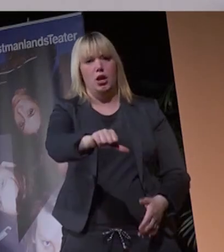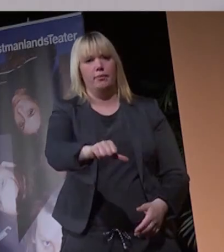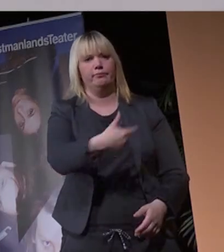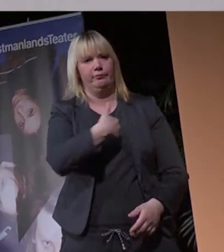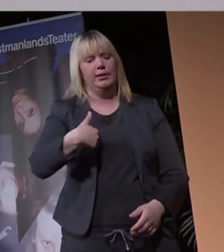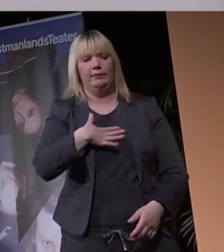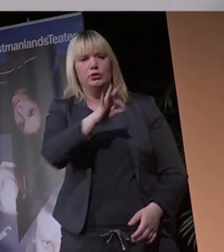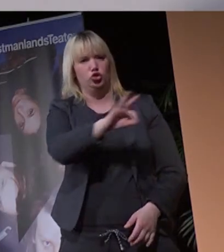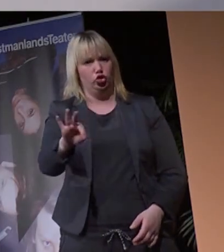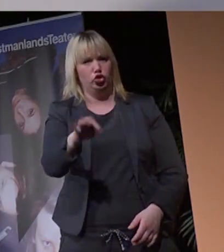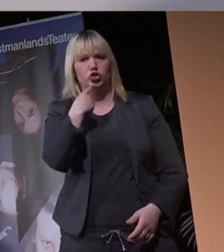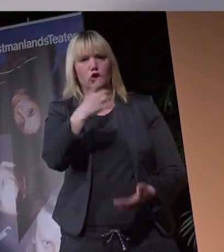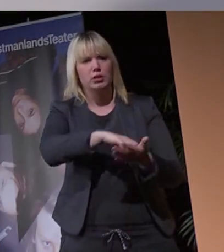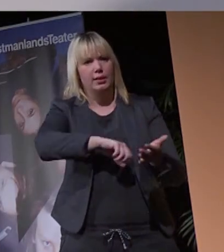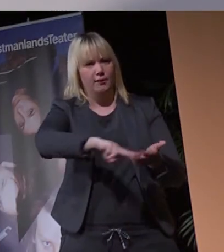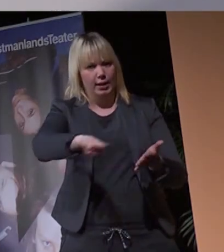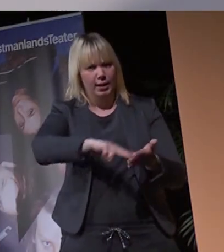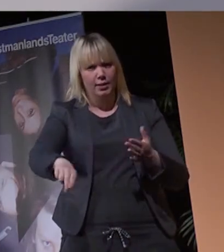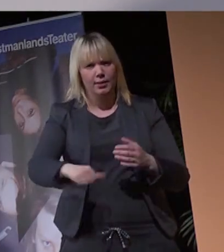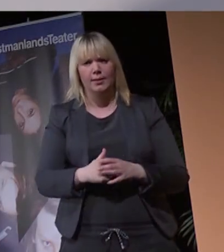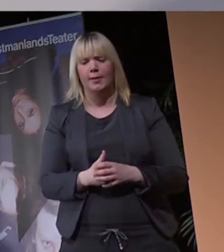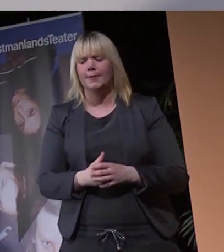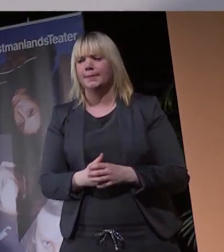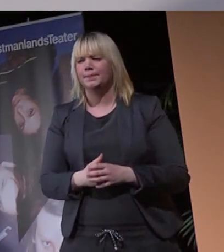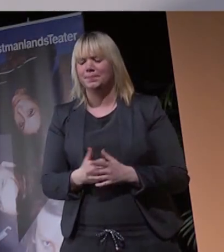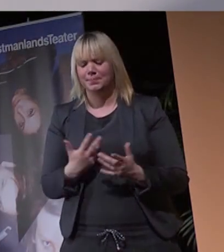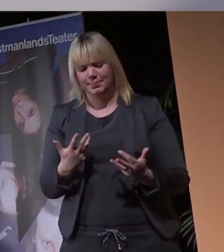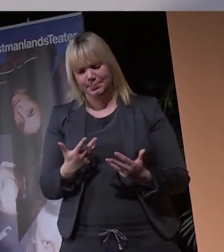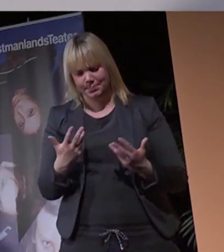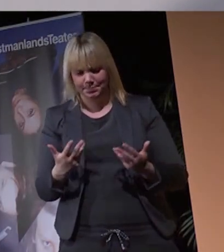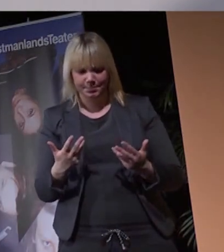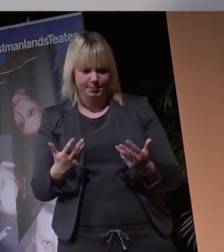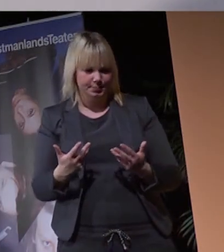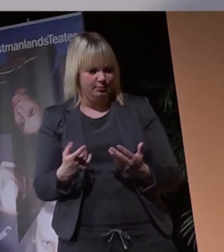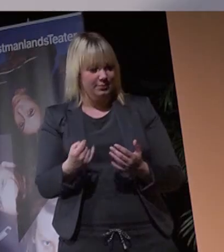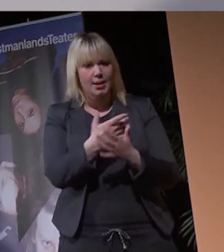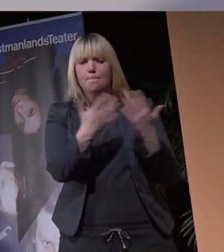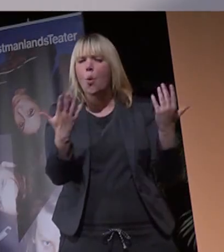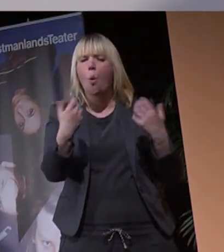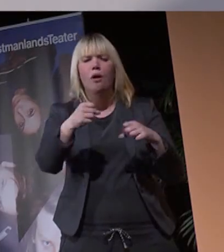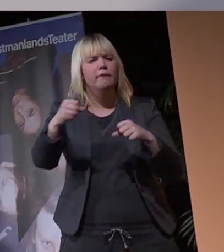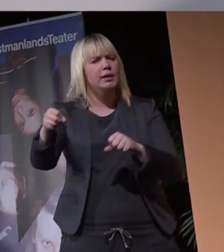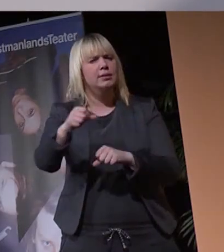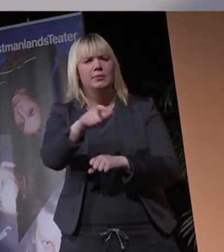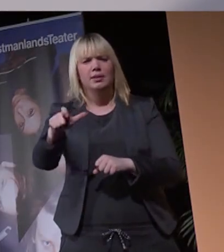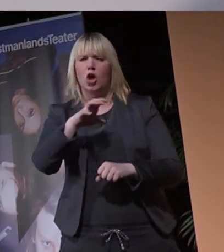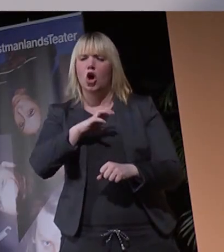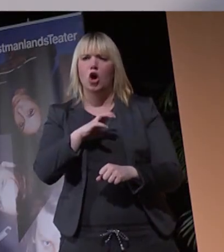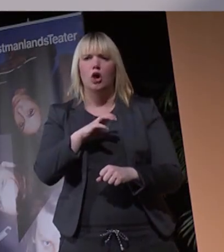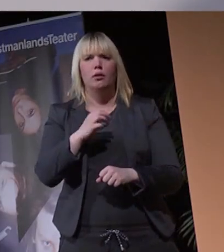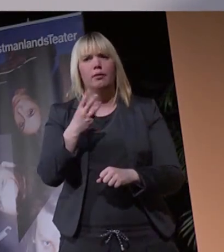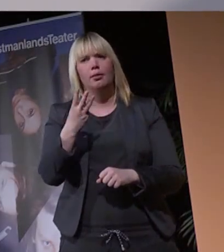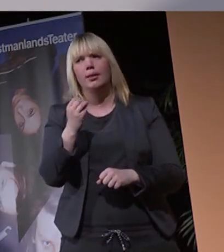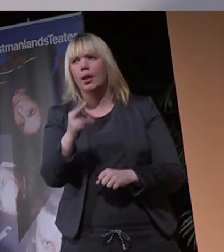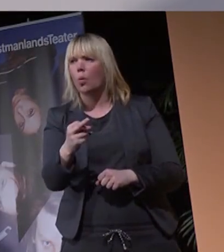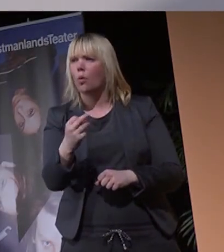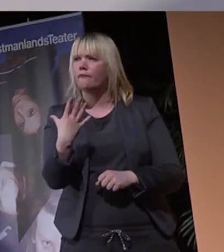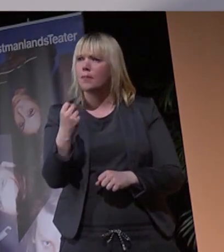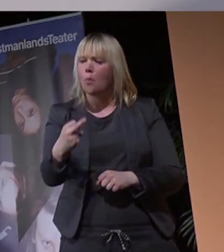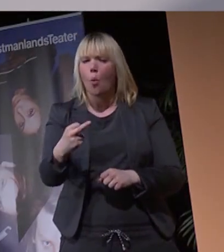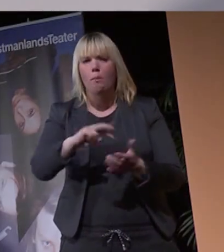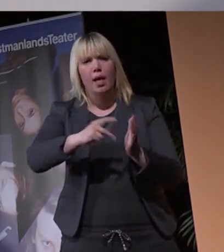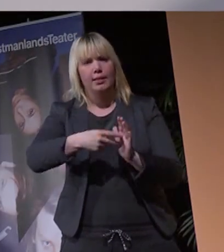70 miljoner, vilket är väldigt mycket pengar, som försvinner efter att Skatteverket då i nästan 30 år har förordat ett